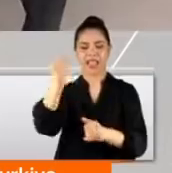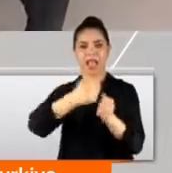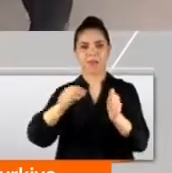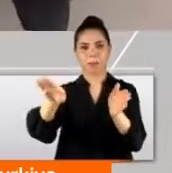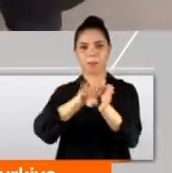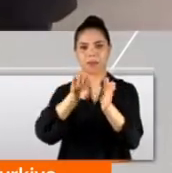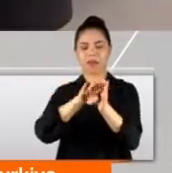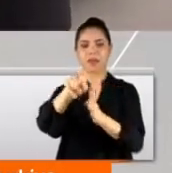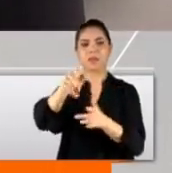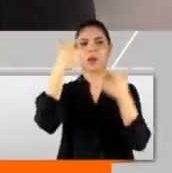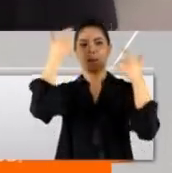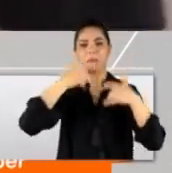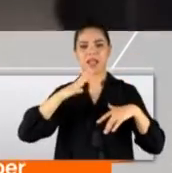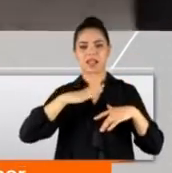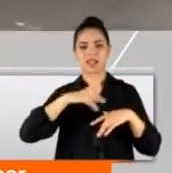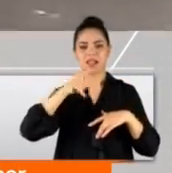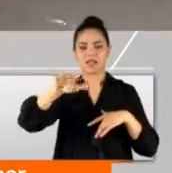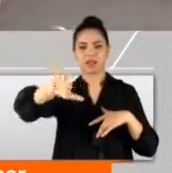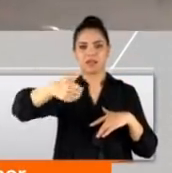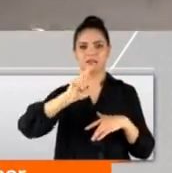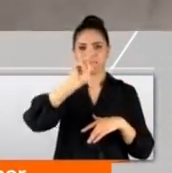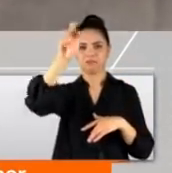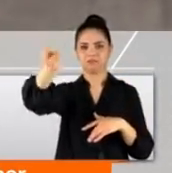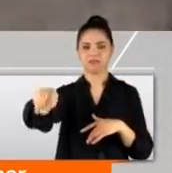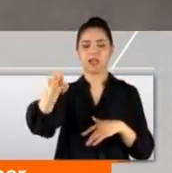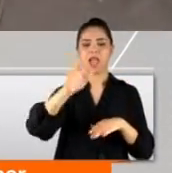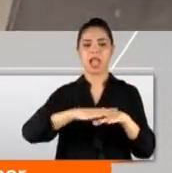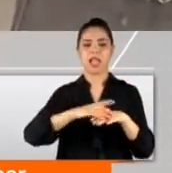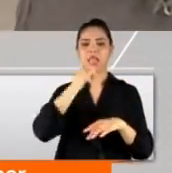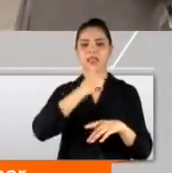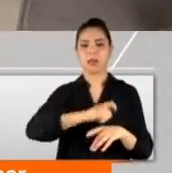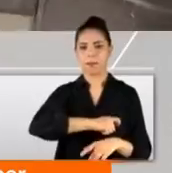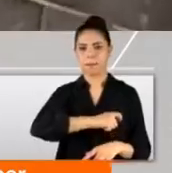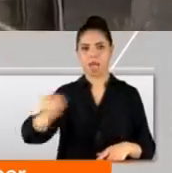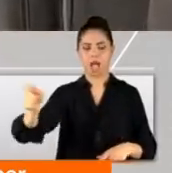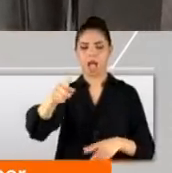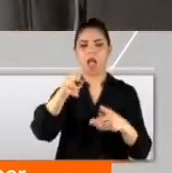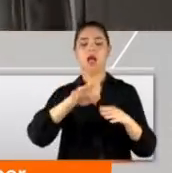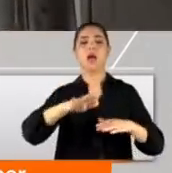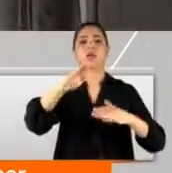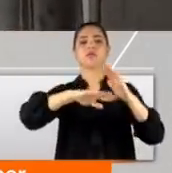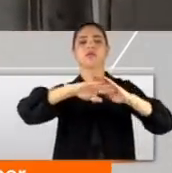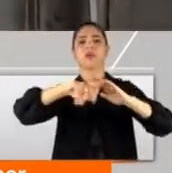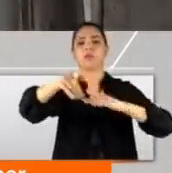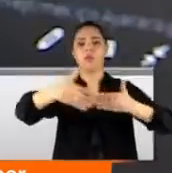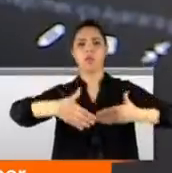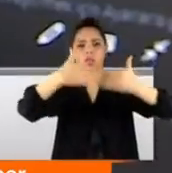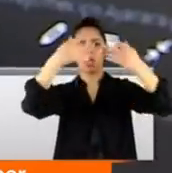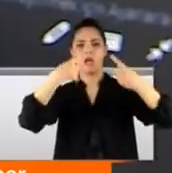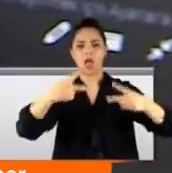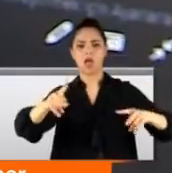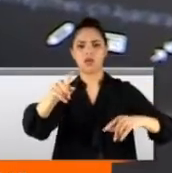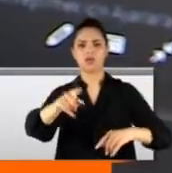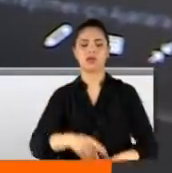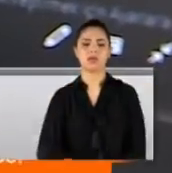ve kar maskeli hırsızlardan biri araçtan inip elindeki levye ile işte burayı panjuru açmaya başladı. Levye